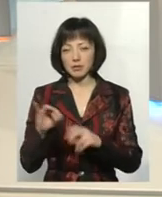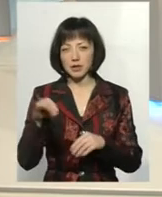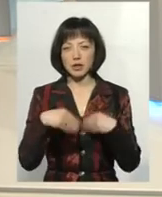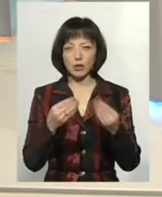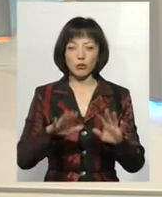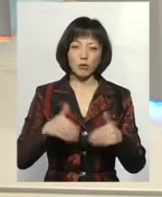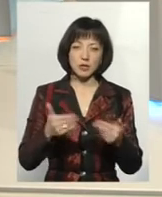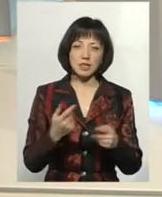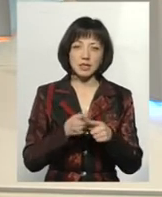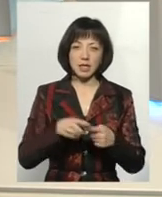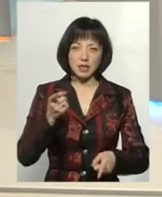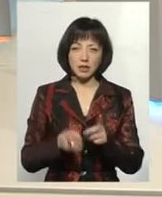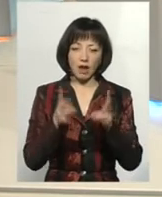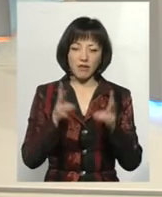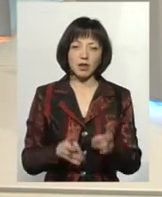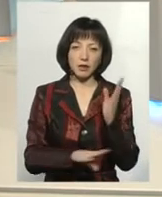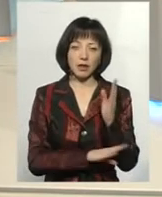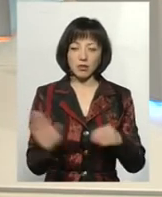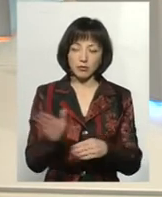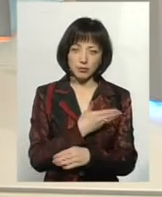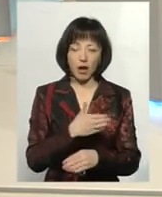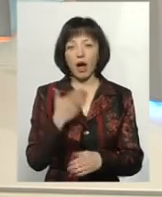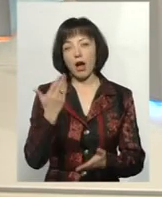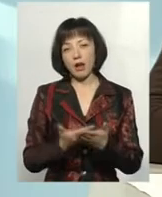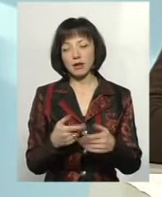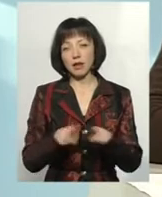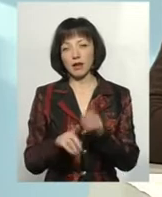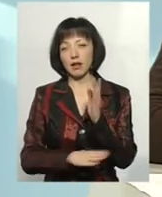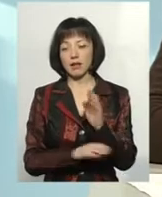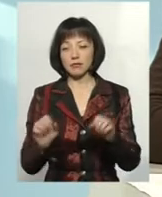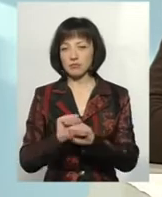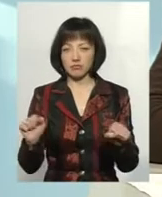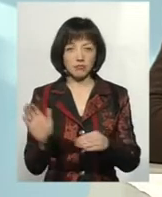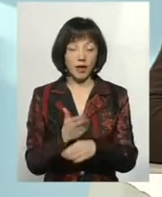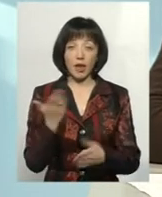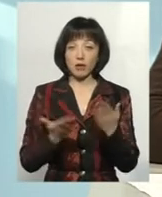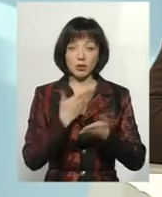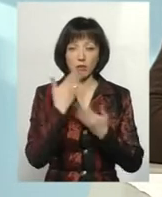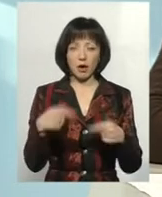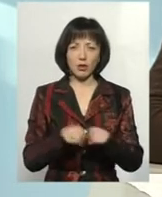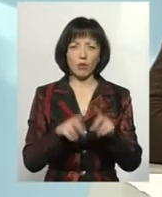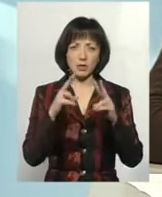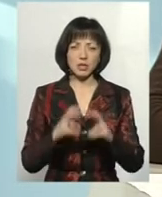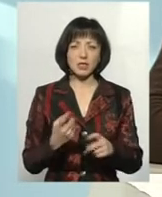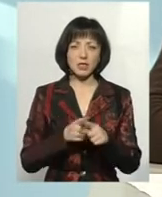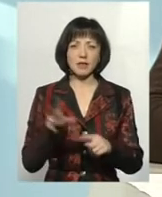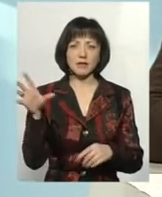надають пропозиції, що це дійсно аварійне потрібно знести, а таке дерево знести не можна. Якщо немає такого обстеження, це